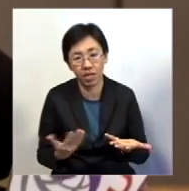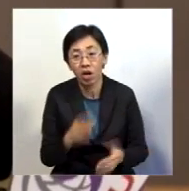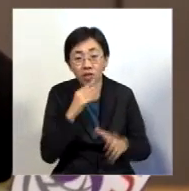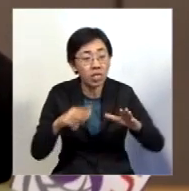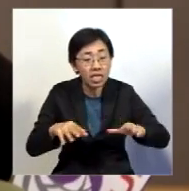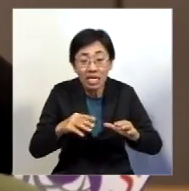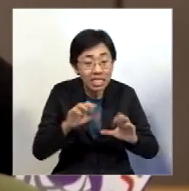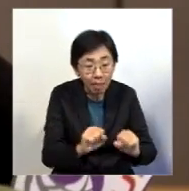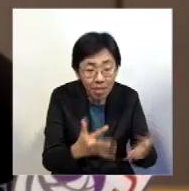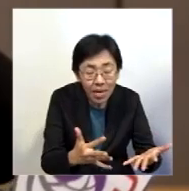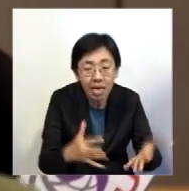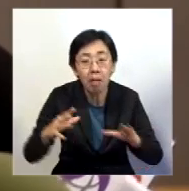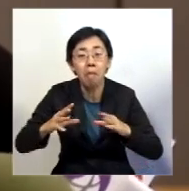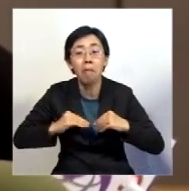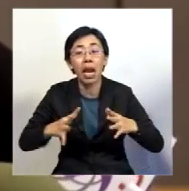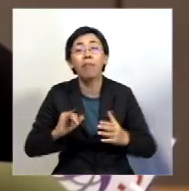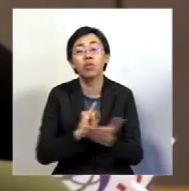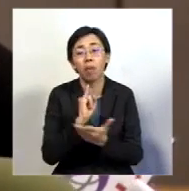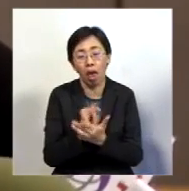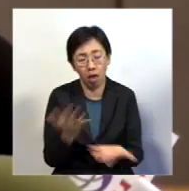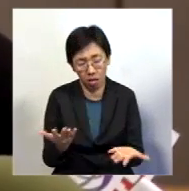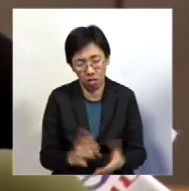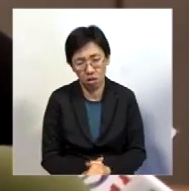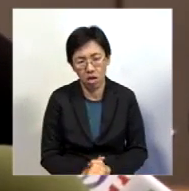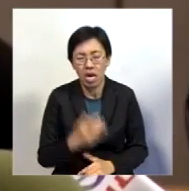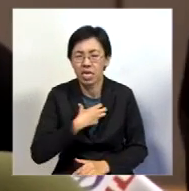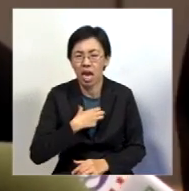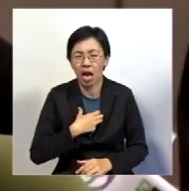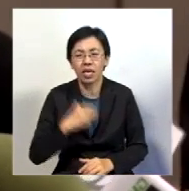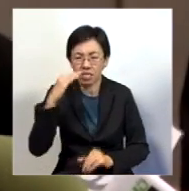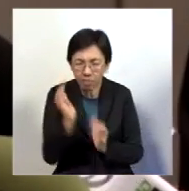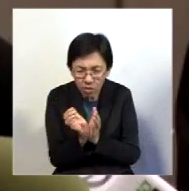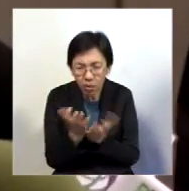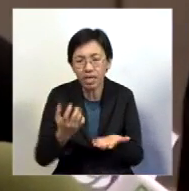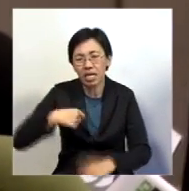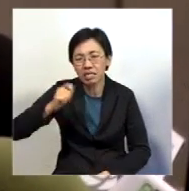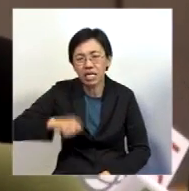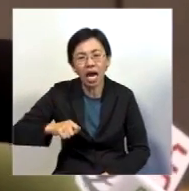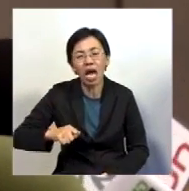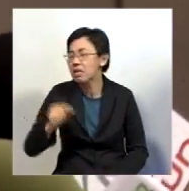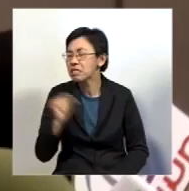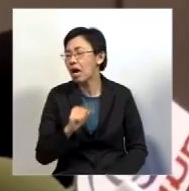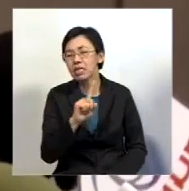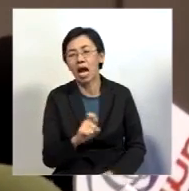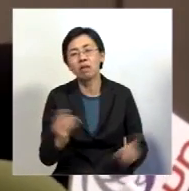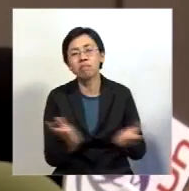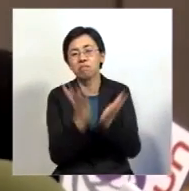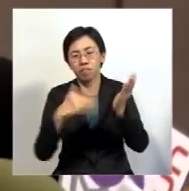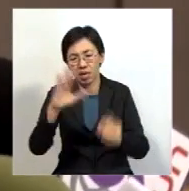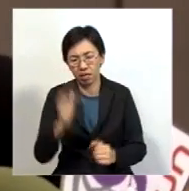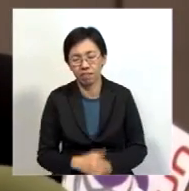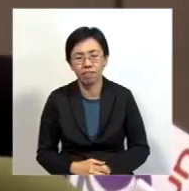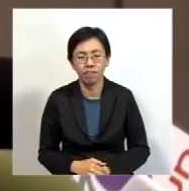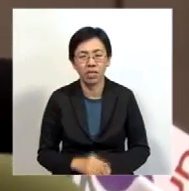มันก็ไม่รับใช่ไหมในกระบวนการยุติธรรมตรงนี้ผมอยากให้มันโทษเนี่ยประหารเถอะประหารซะเถ